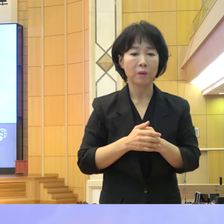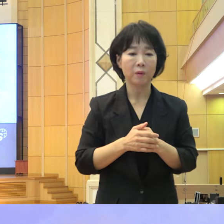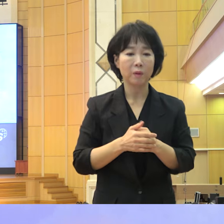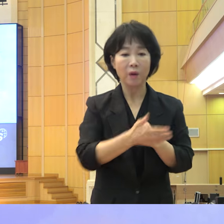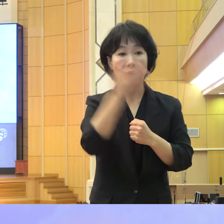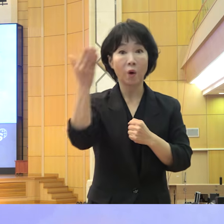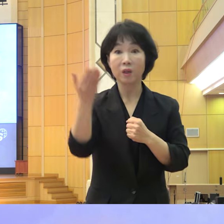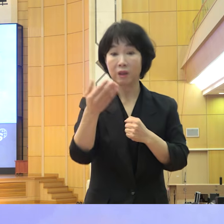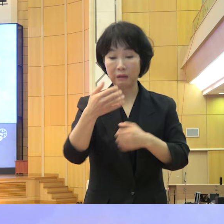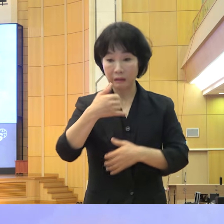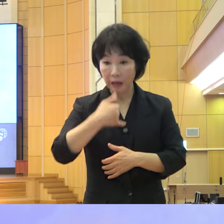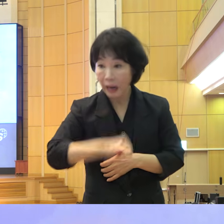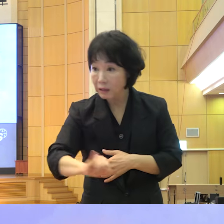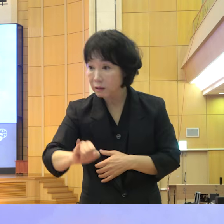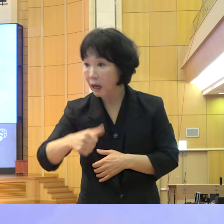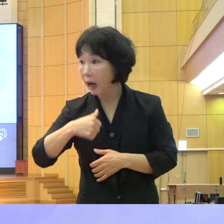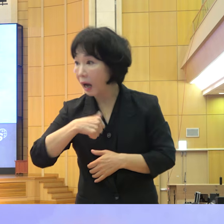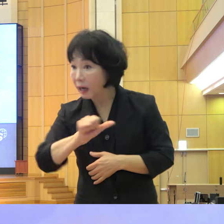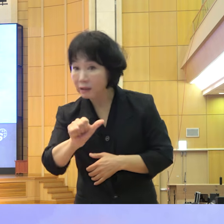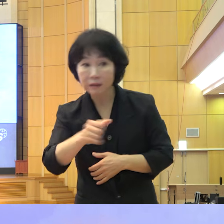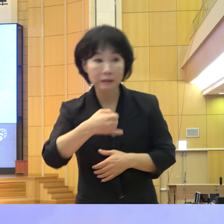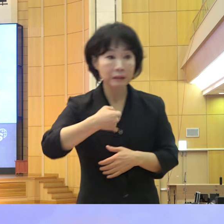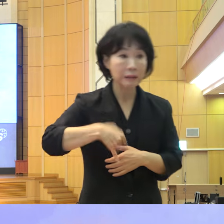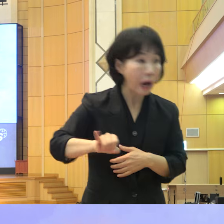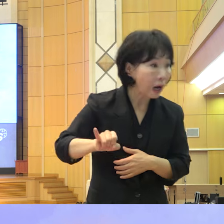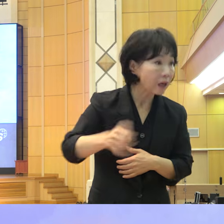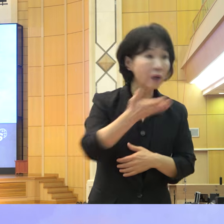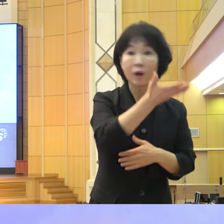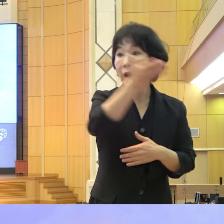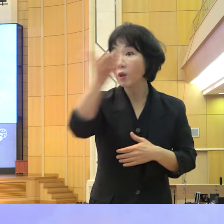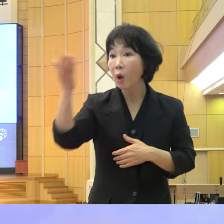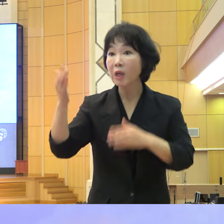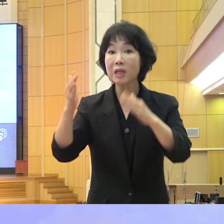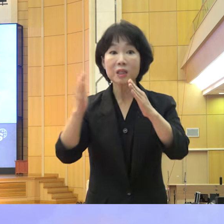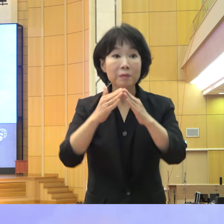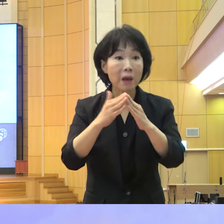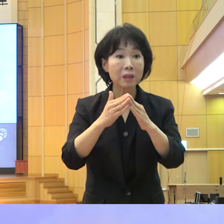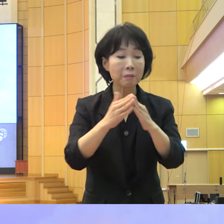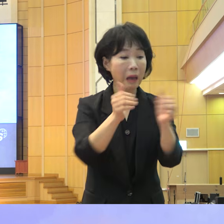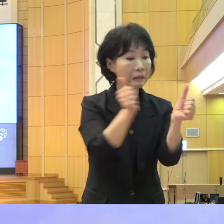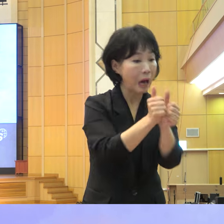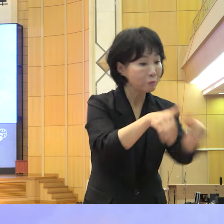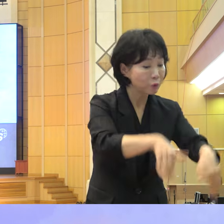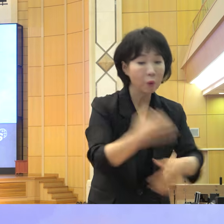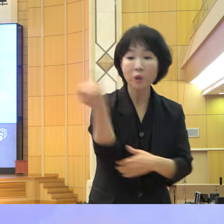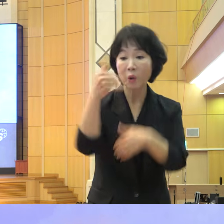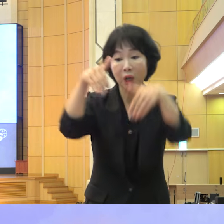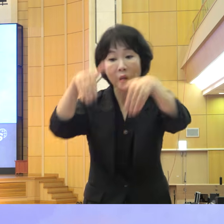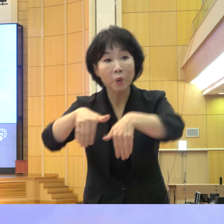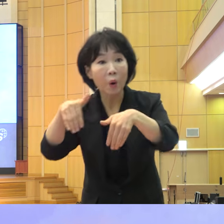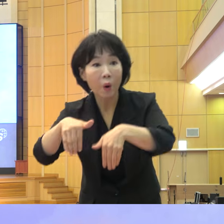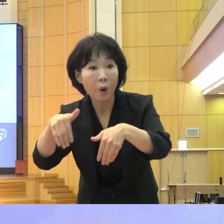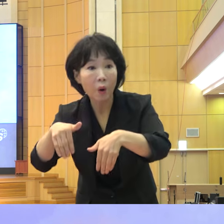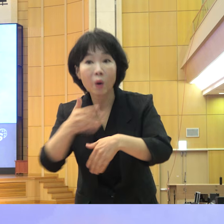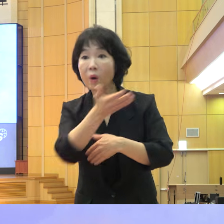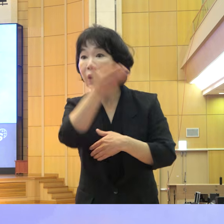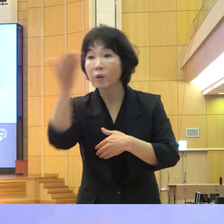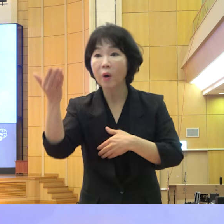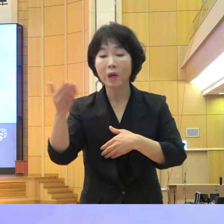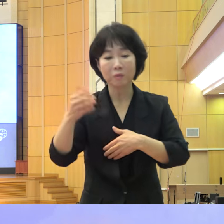내 아들이나 내 딸이나 내 집에 있는 남종이나 여종이나